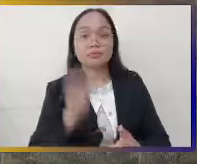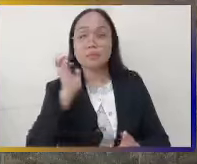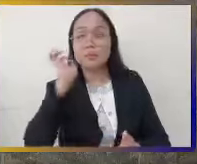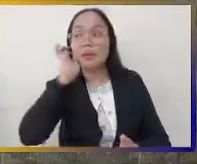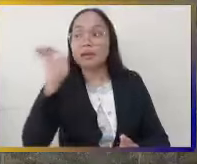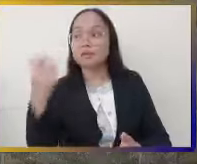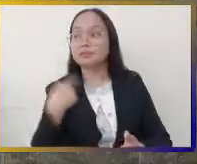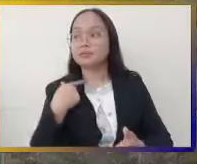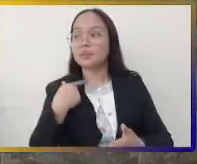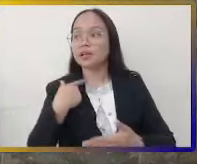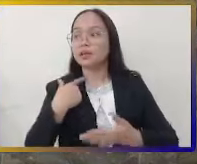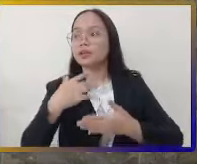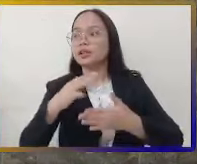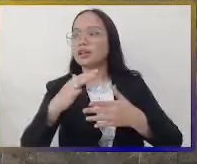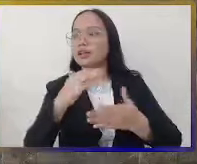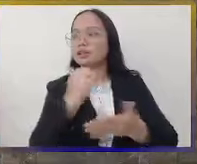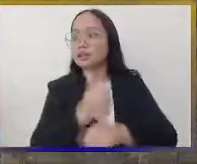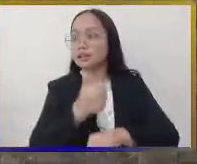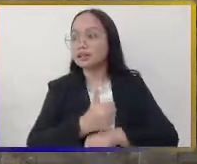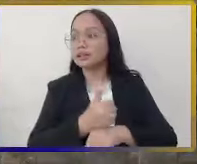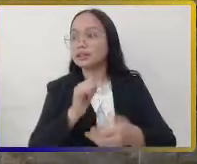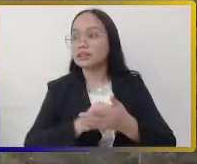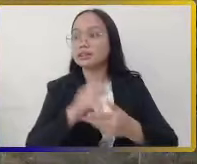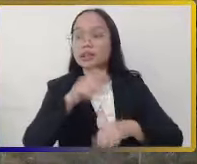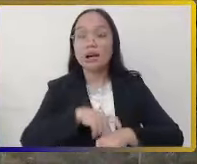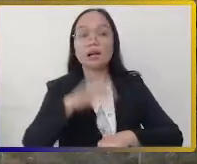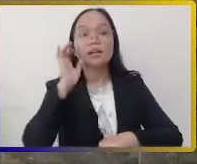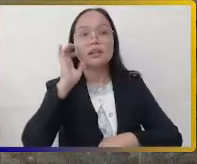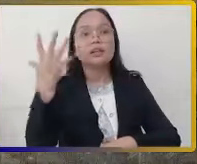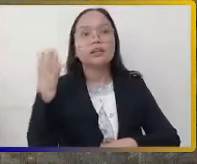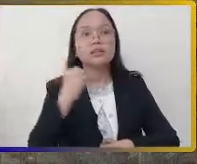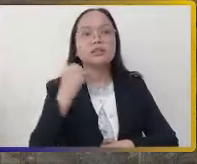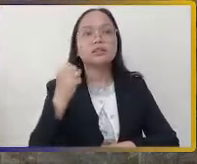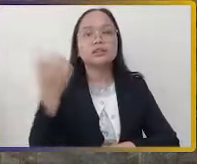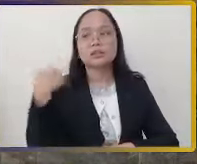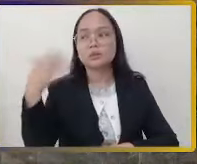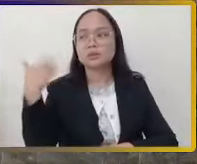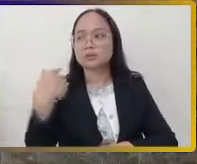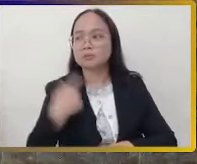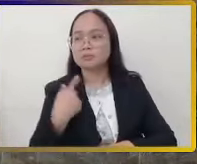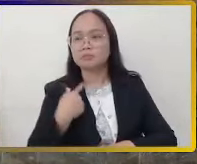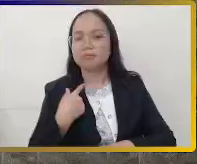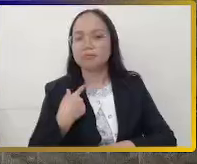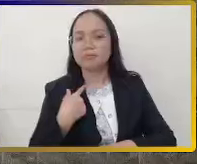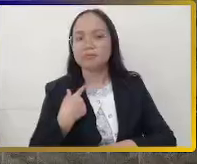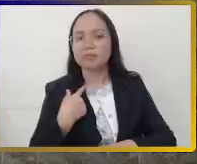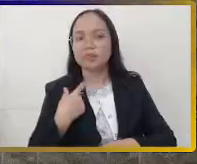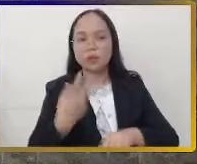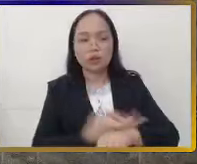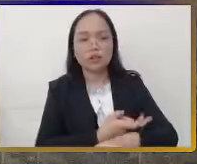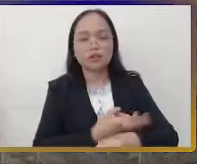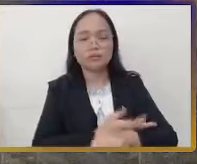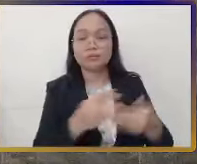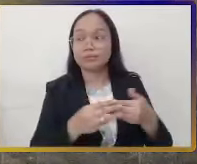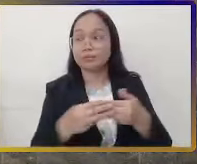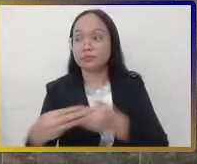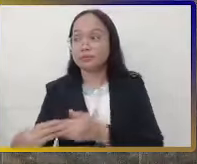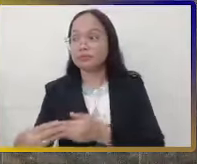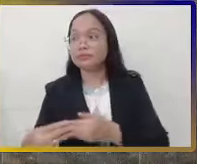pero bata pa ho siya. By that time, siya po ay nagpapastol ng tupa. Alright? So, nasaan ngayon?